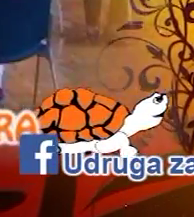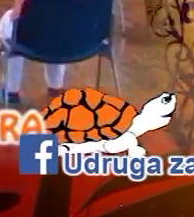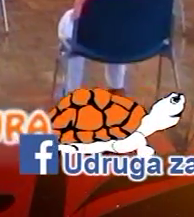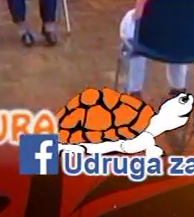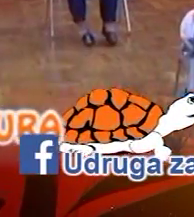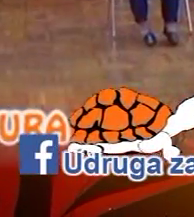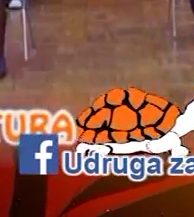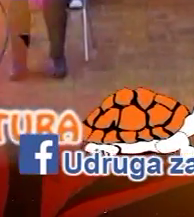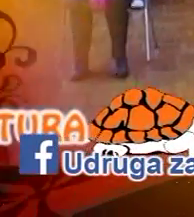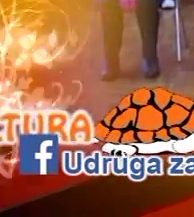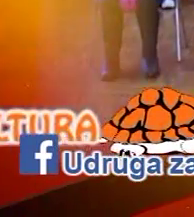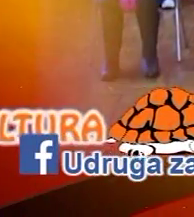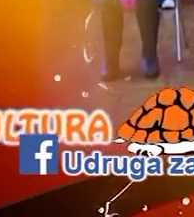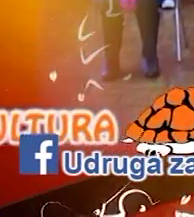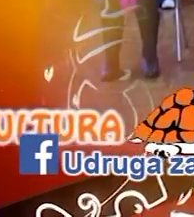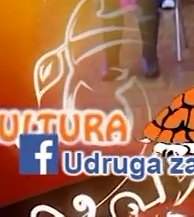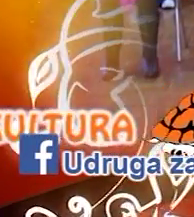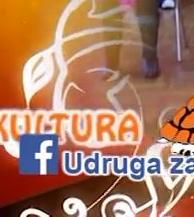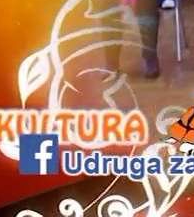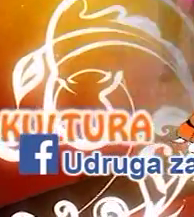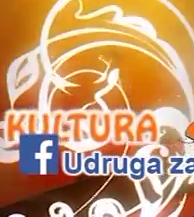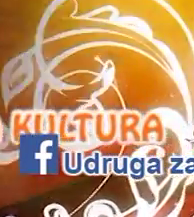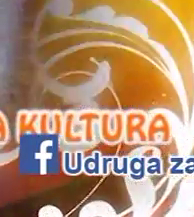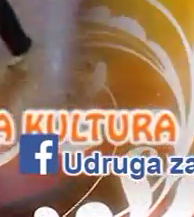МУЗЫКАЛЬНАЯ ЗАСТАВКА